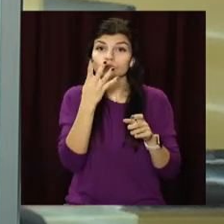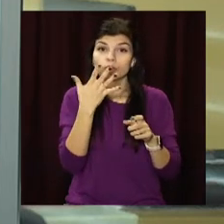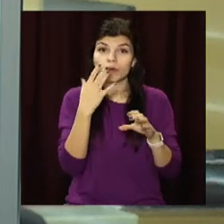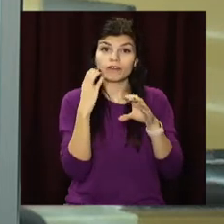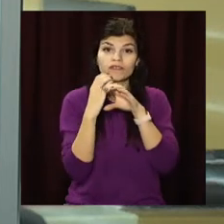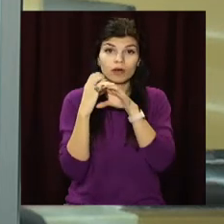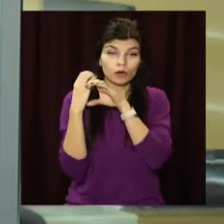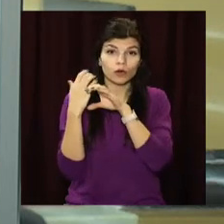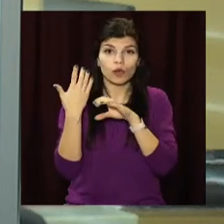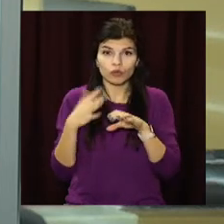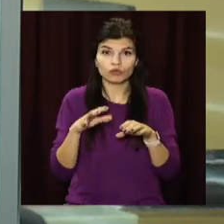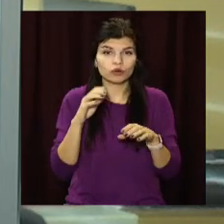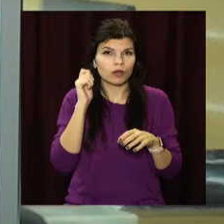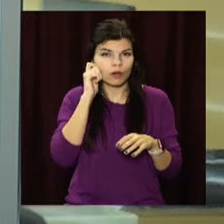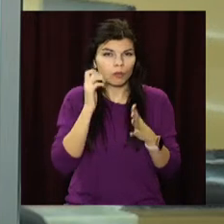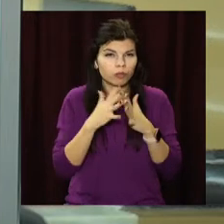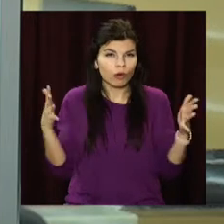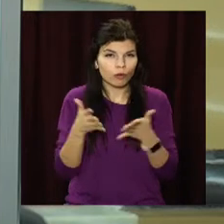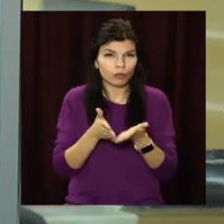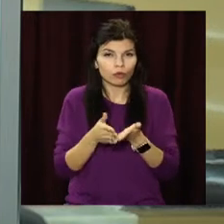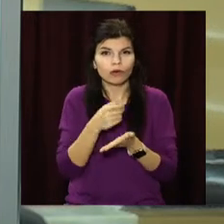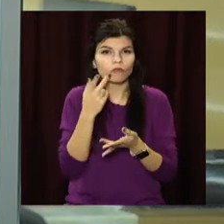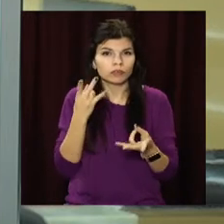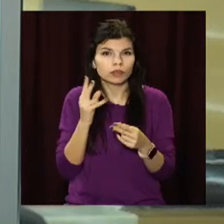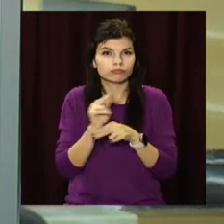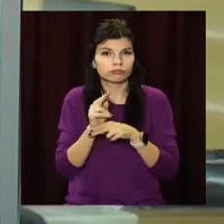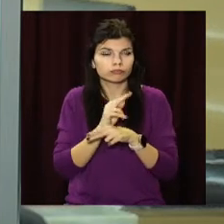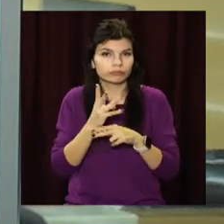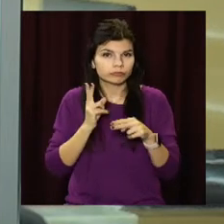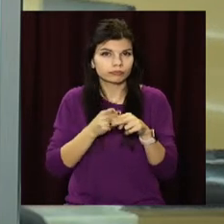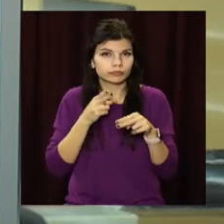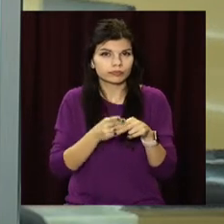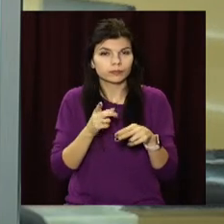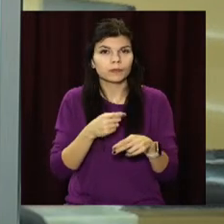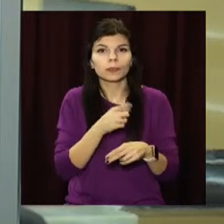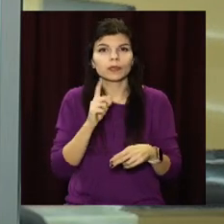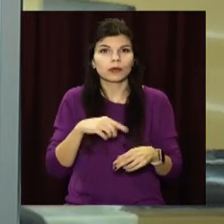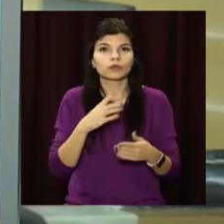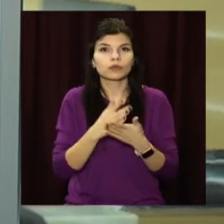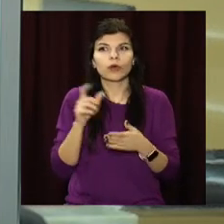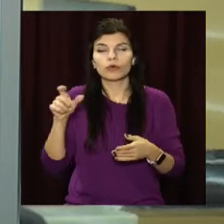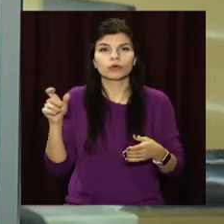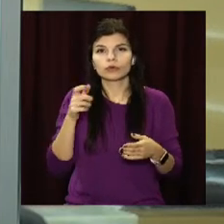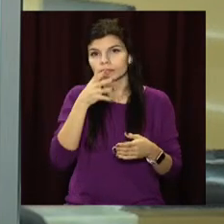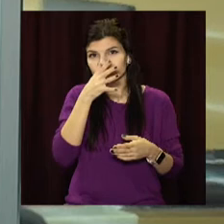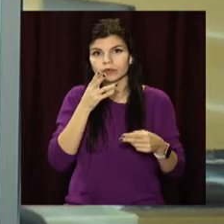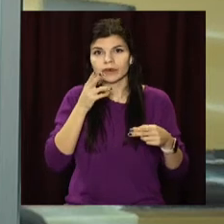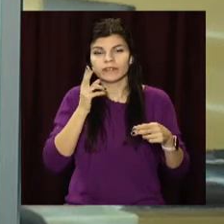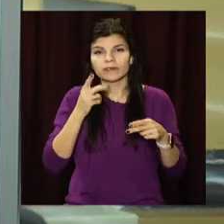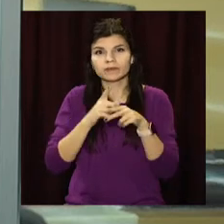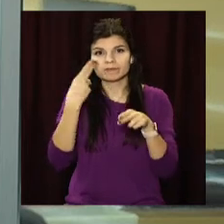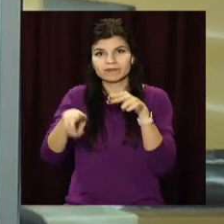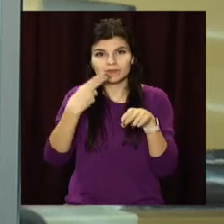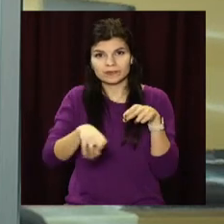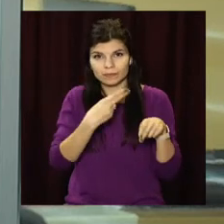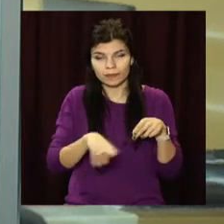поважний кожному вже по чверть століття, тож вони постійно потребують ремонту. Клопоту додають і пасажири-вандали. Як ремонтують потяги, на власні